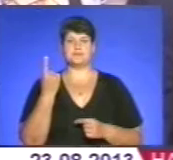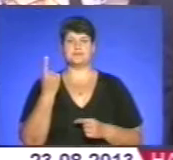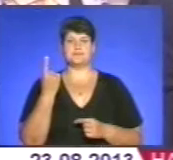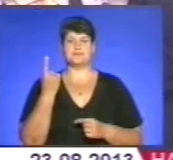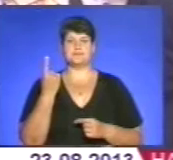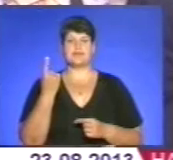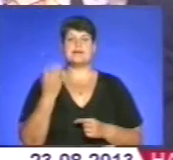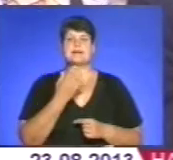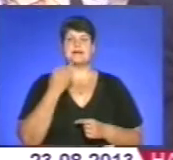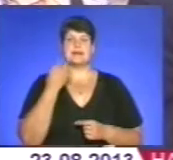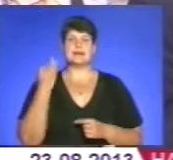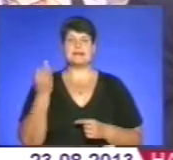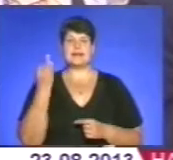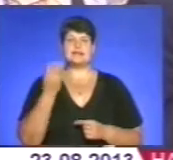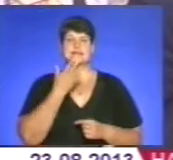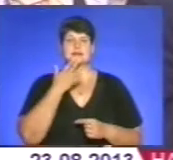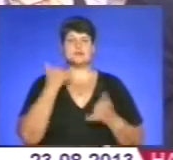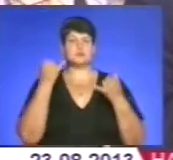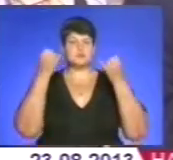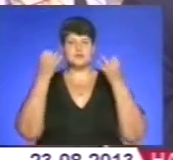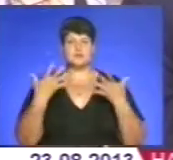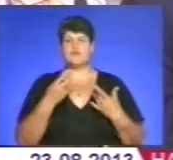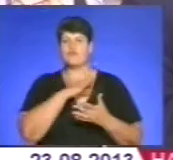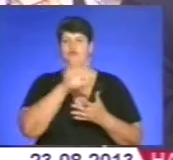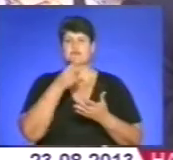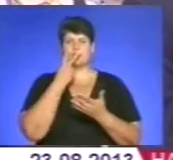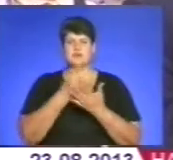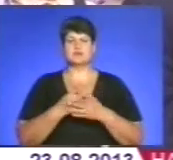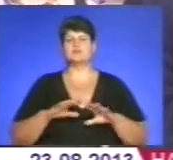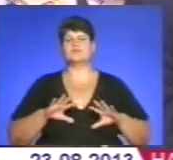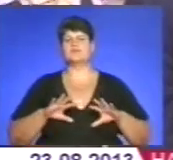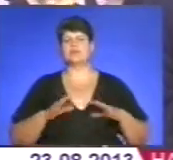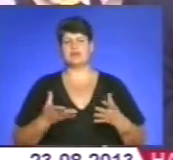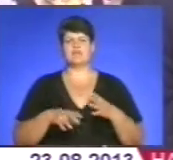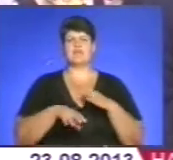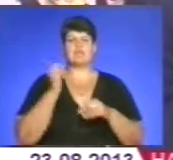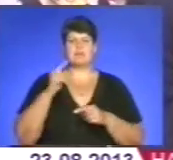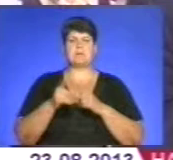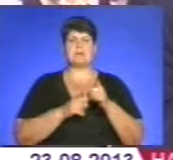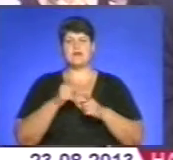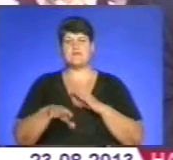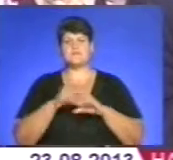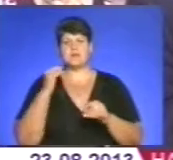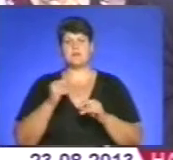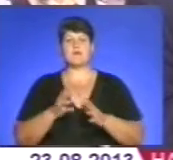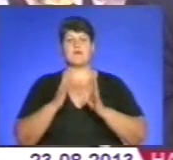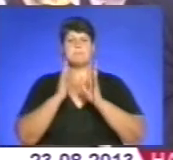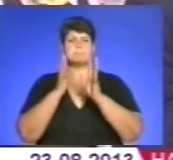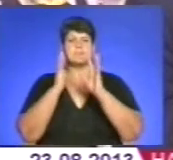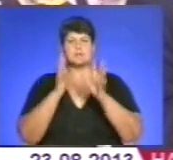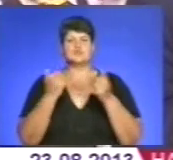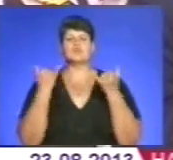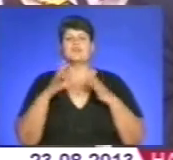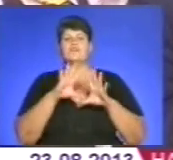Інтерес нації сьогодні простий. Ми це бачили, як всі стомилися від виборів, перевиборів, мітингів. Сьогодні всі